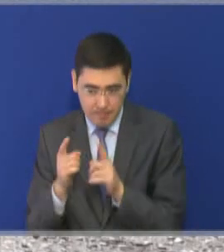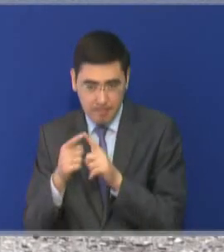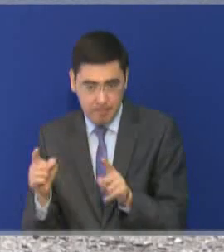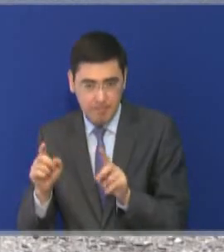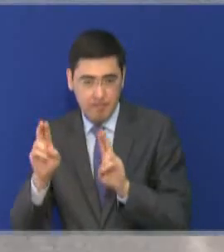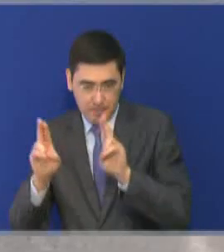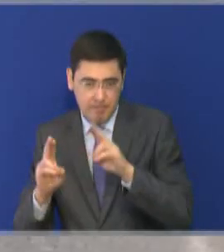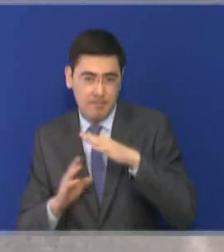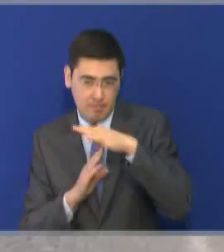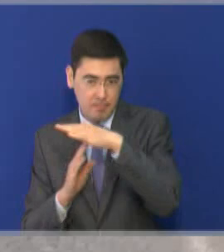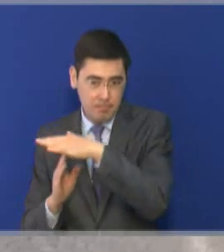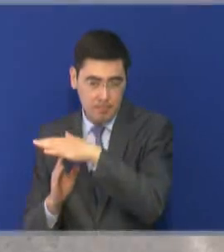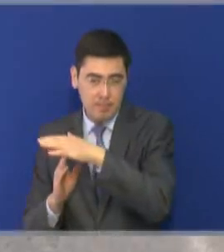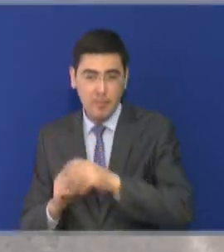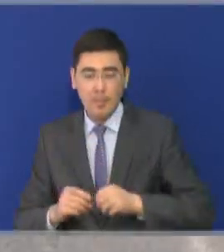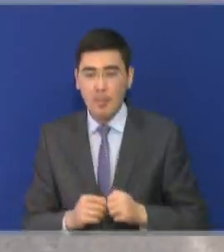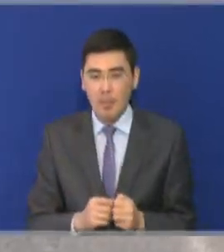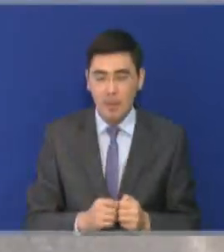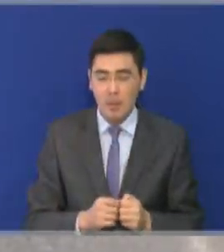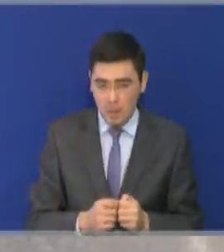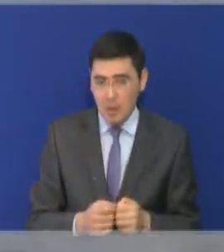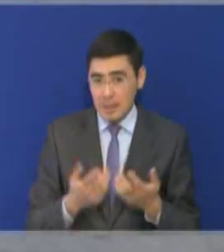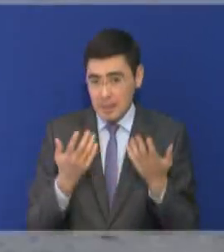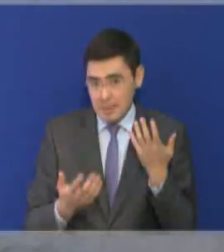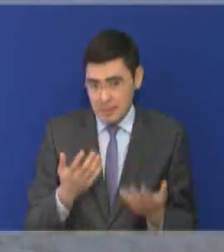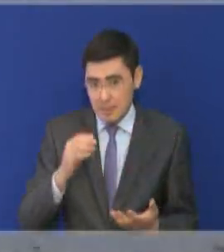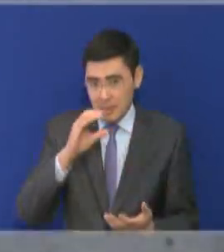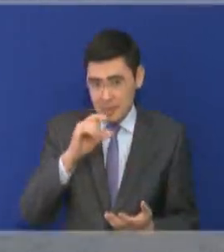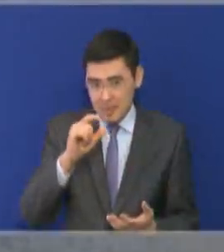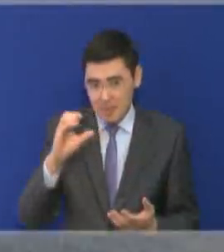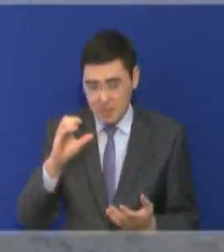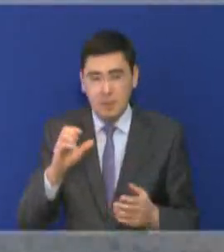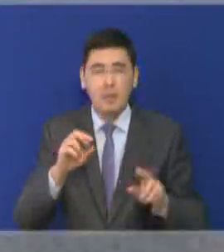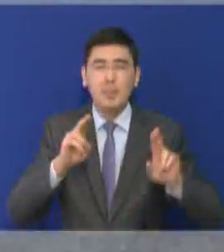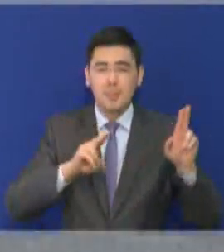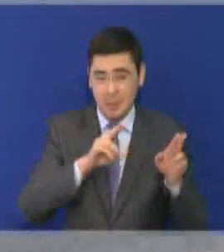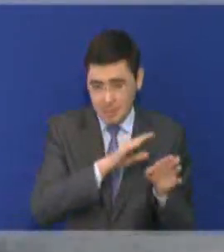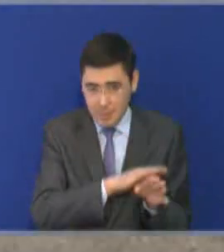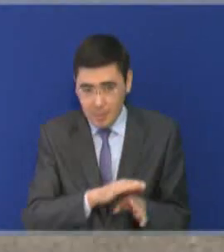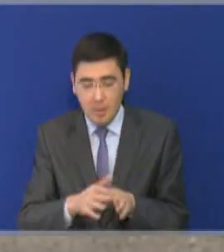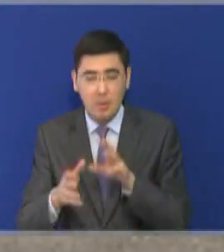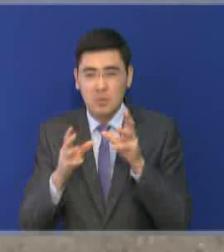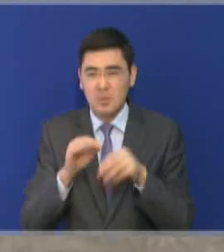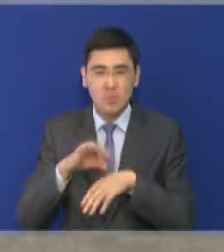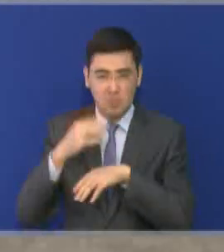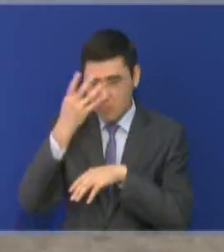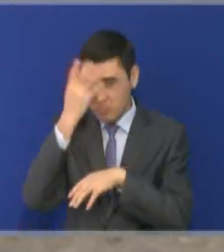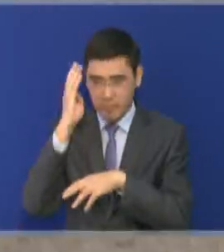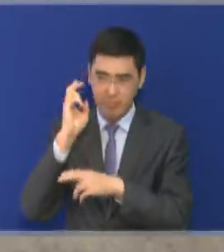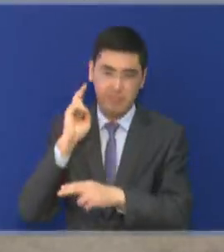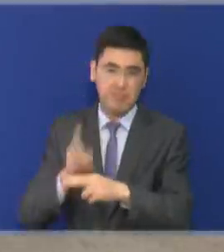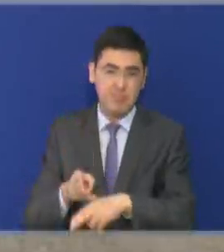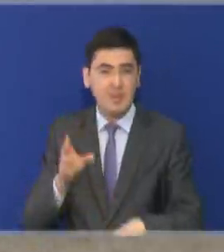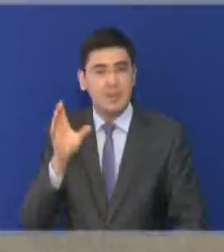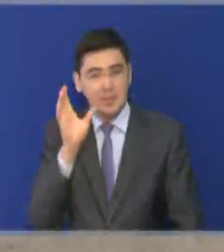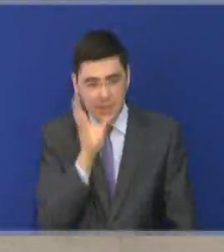если санитарно-эпидемиологические требования будут выполняться, распространение вируса будет остановлено. Молодежь Семея посещает места большого скопления